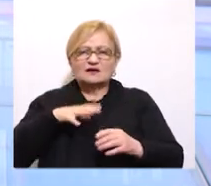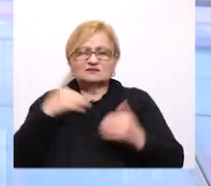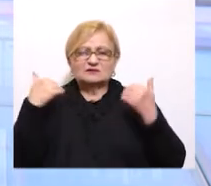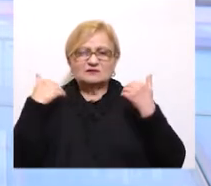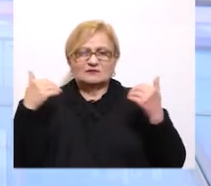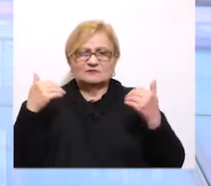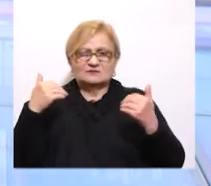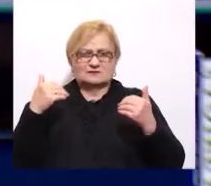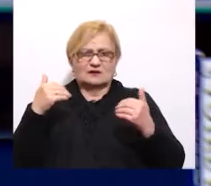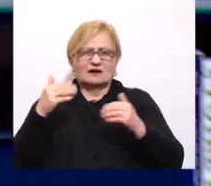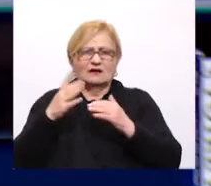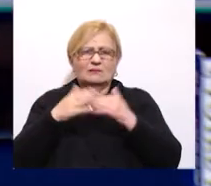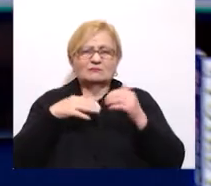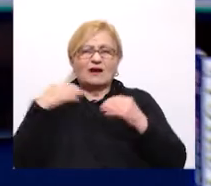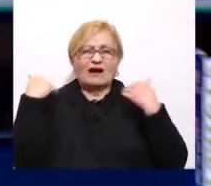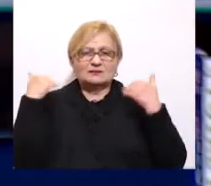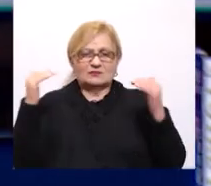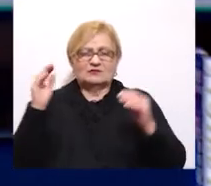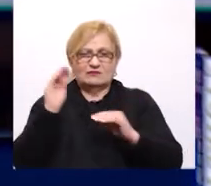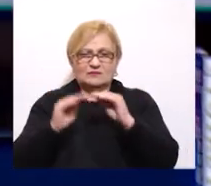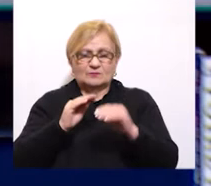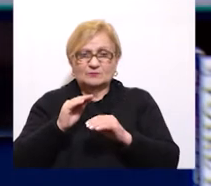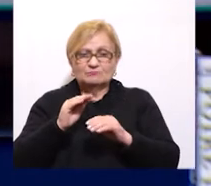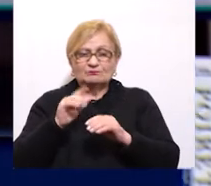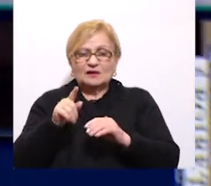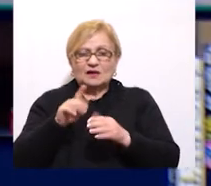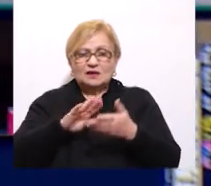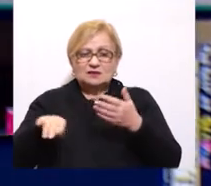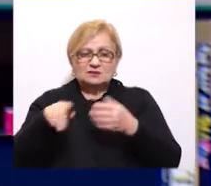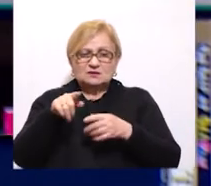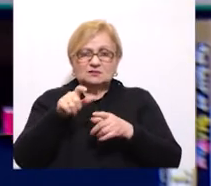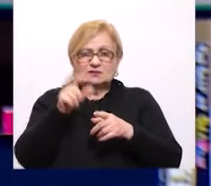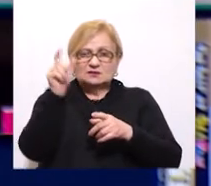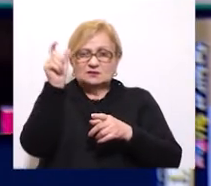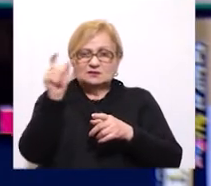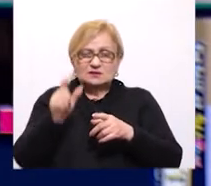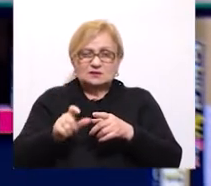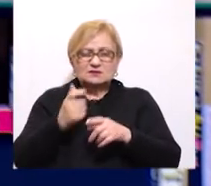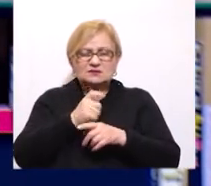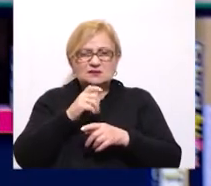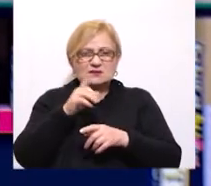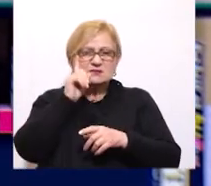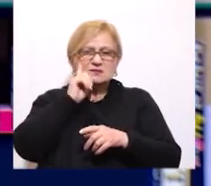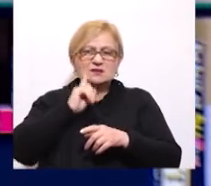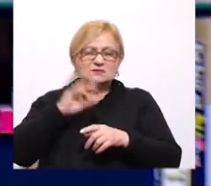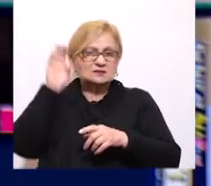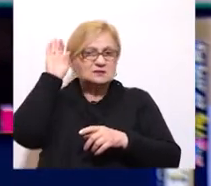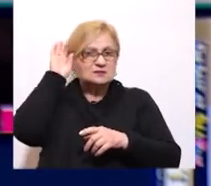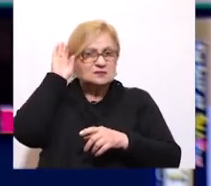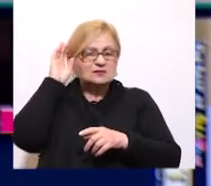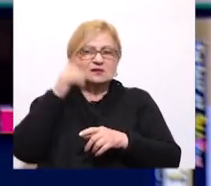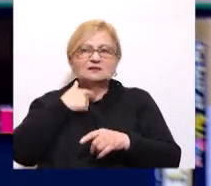გმირთა მხარმკლავები. გარდა იმისა, რომ ეს ლექსი სასიამოვნოდ ისმინება და წყაროს